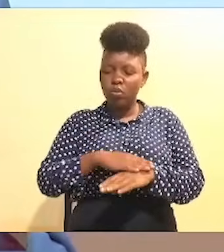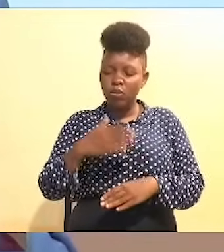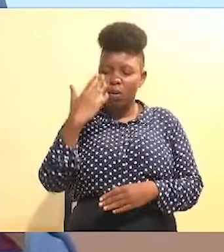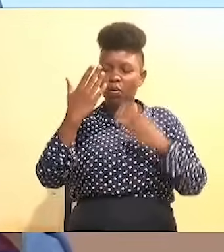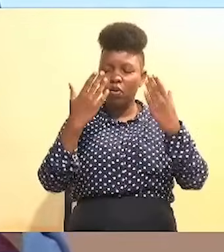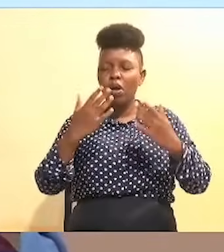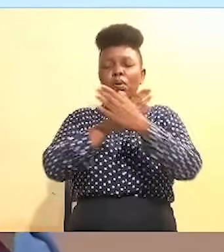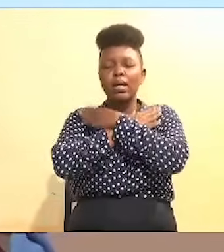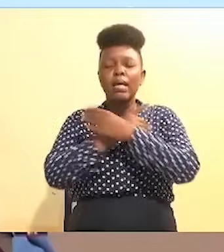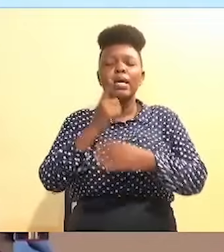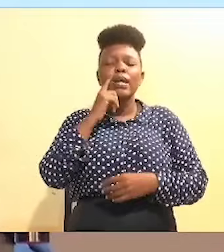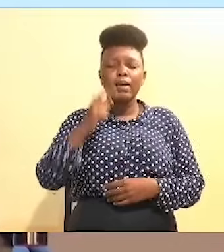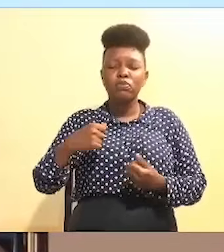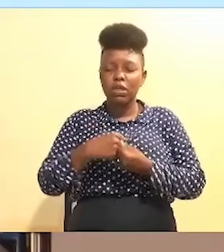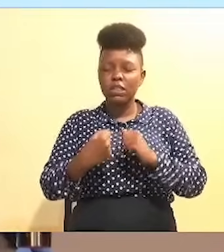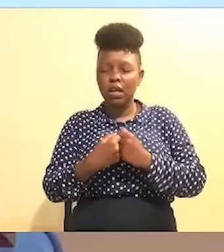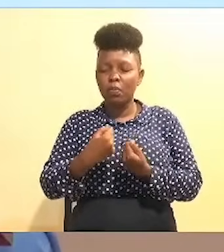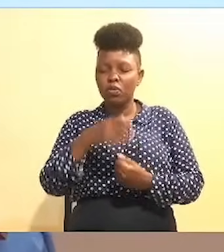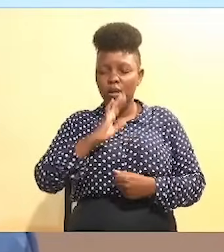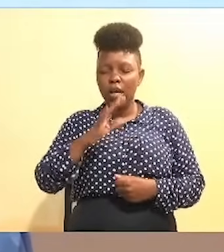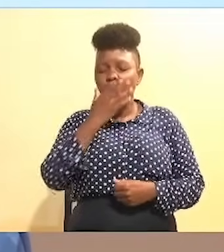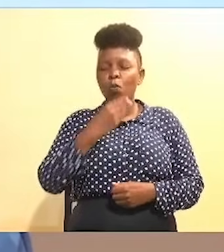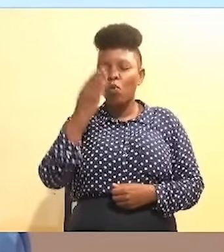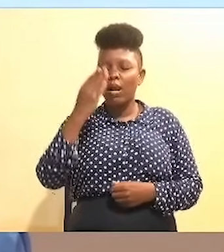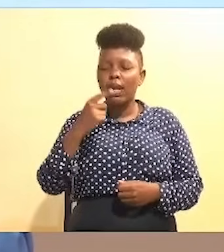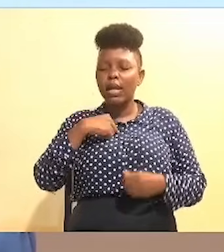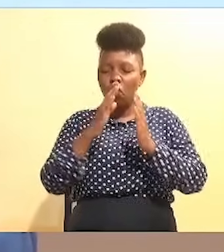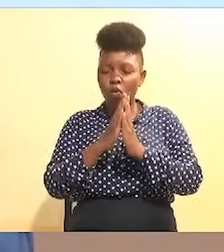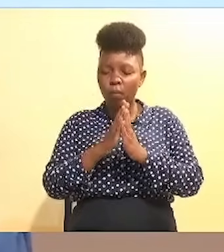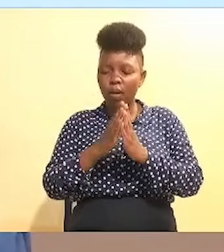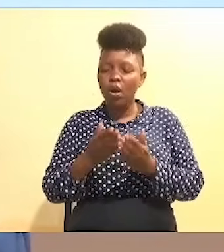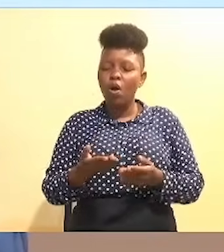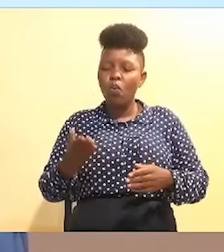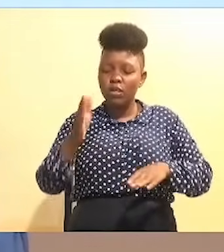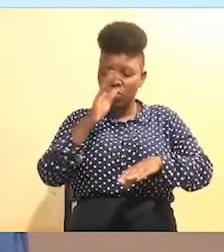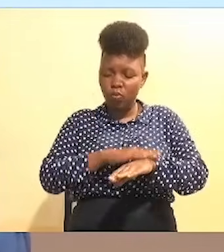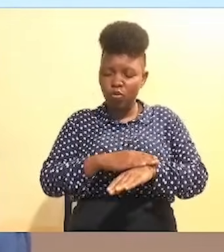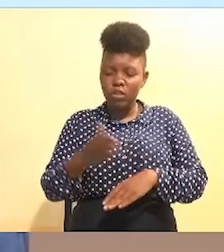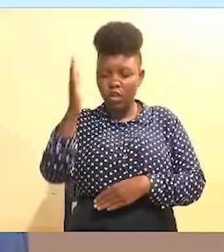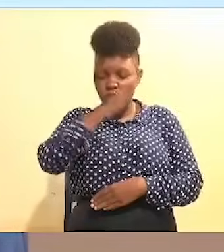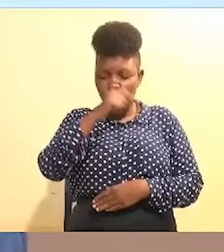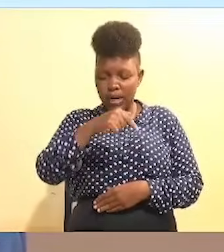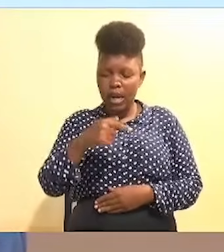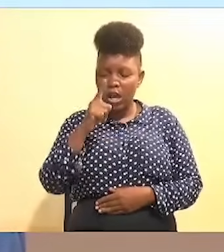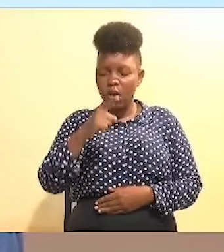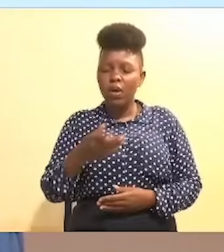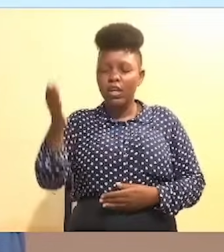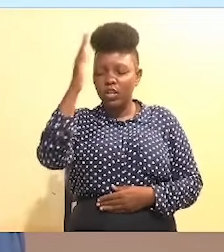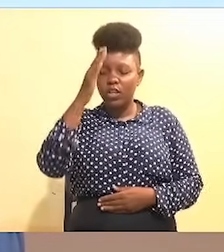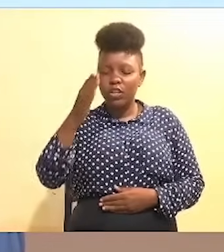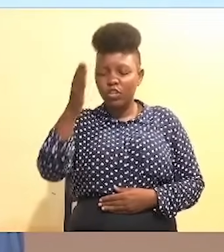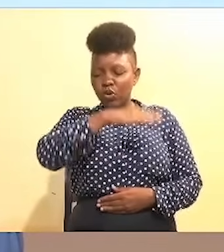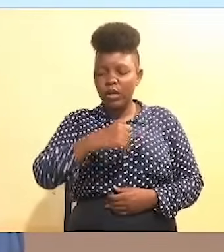neema. Kila mmoja na changamoto yake, Baba nakusii ukapate kumgusa. Jioni ya leo ikawa ni jioni ya kufunguliwa kwa watoto